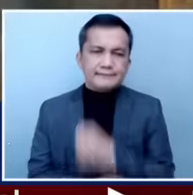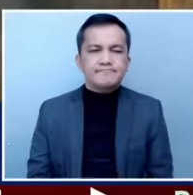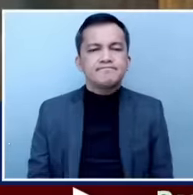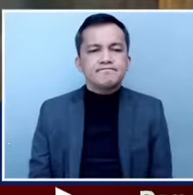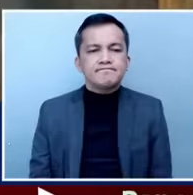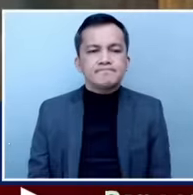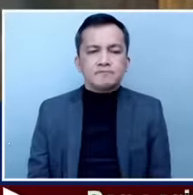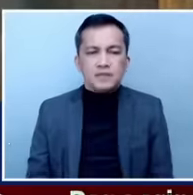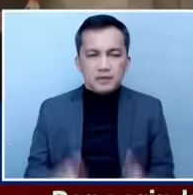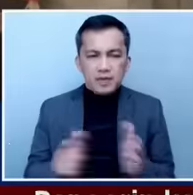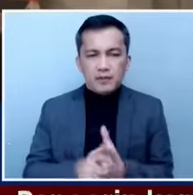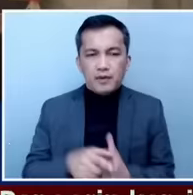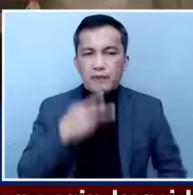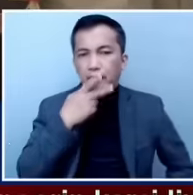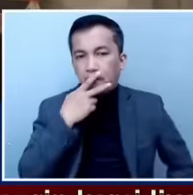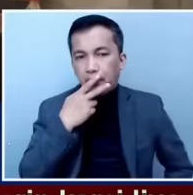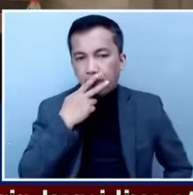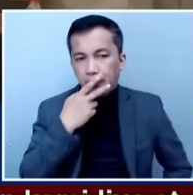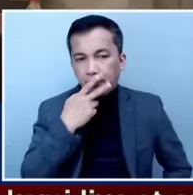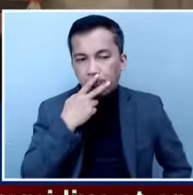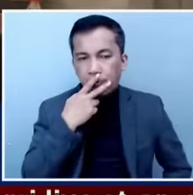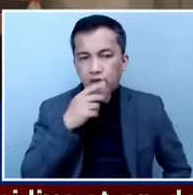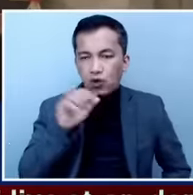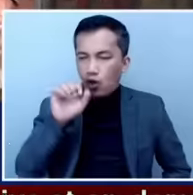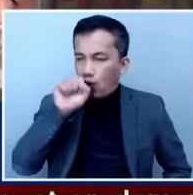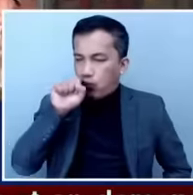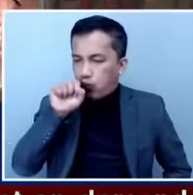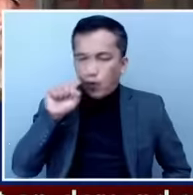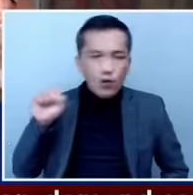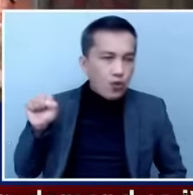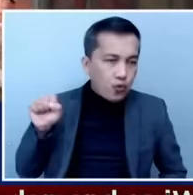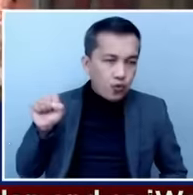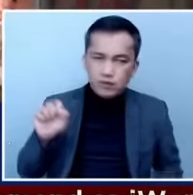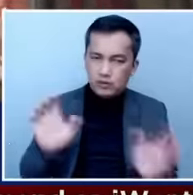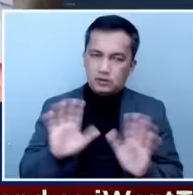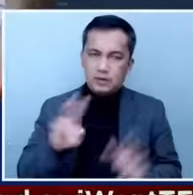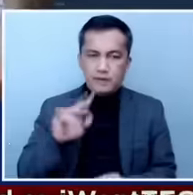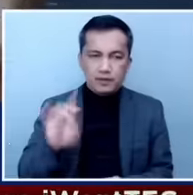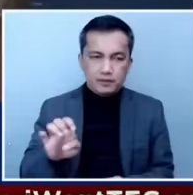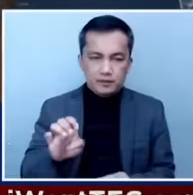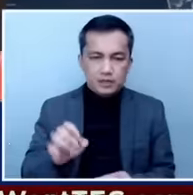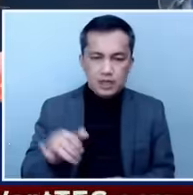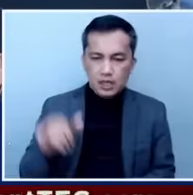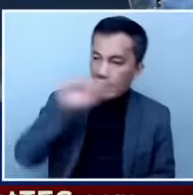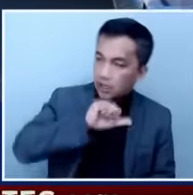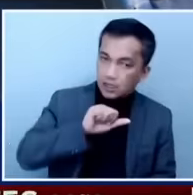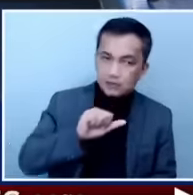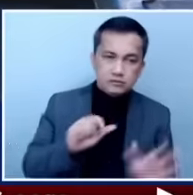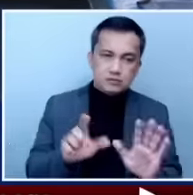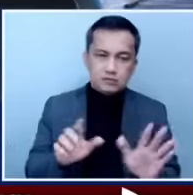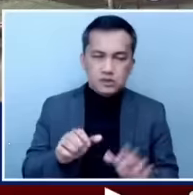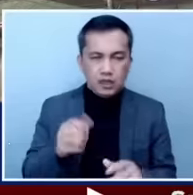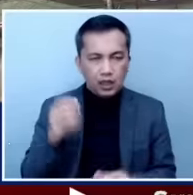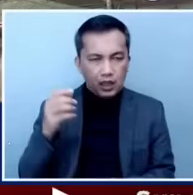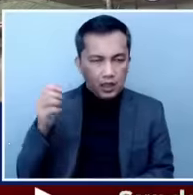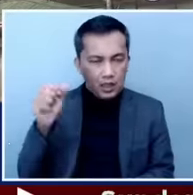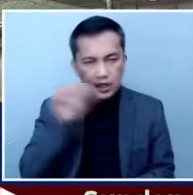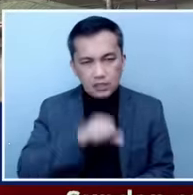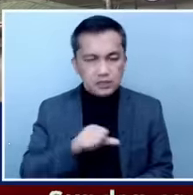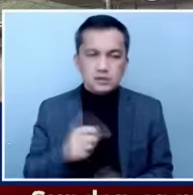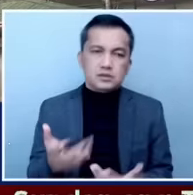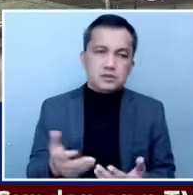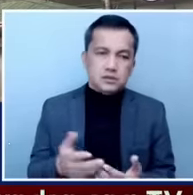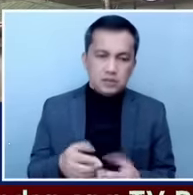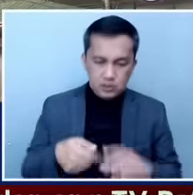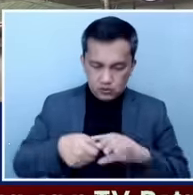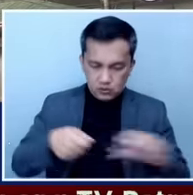din ang paninigarilyo, paggamit ng vape, pag-inom ng nakalalasing na inumin at matatalim at sumasabog